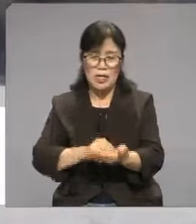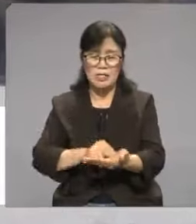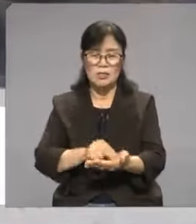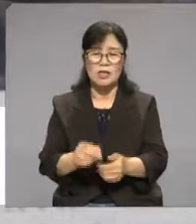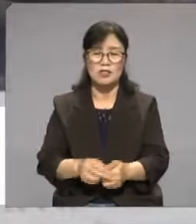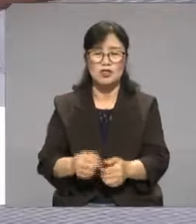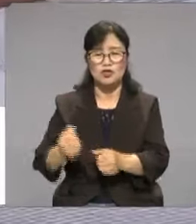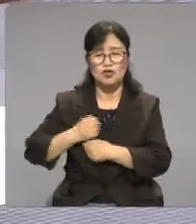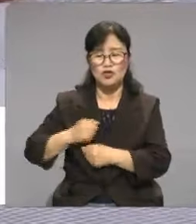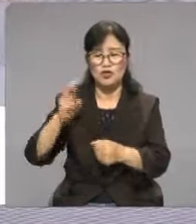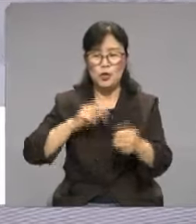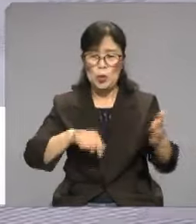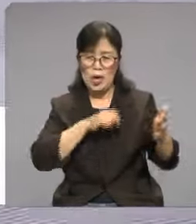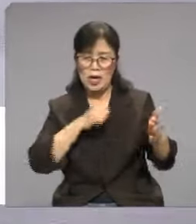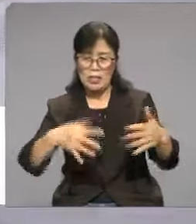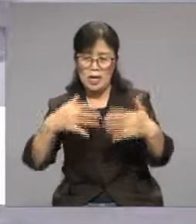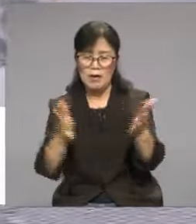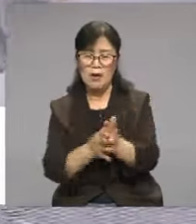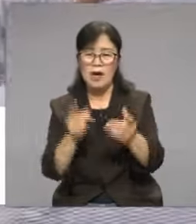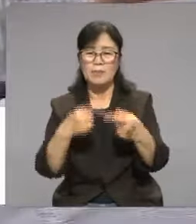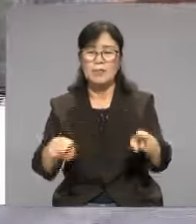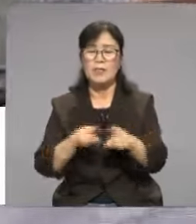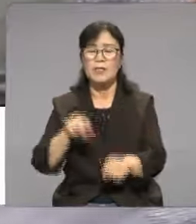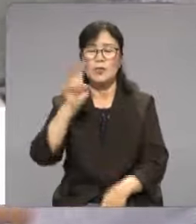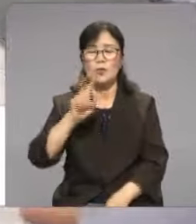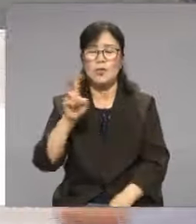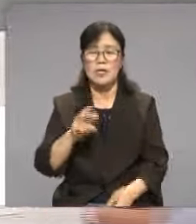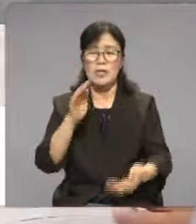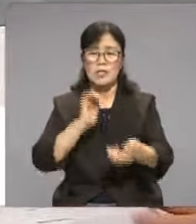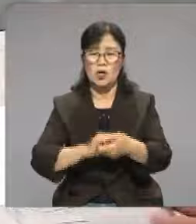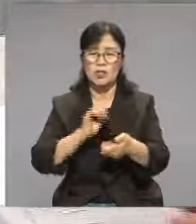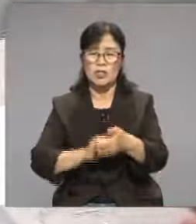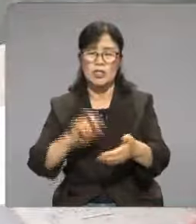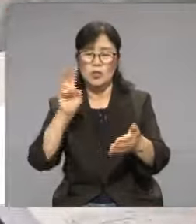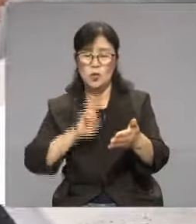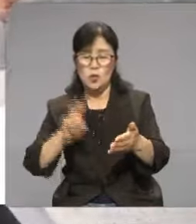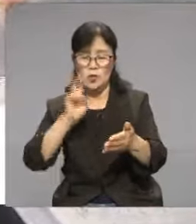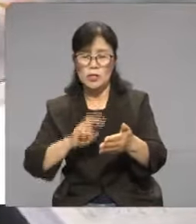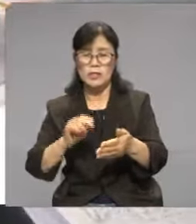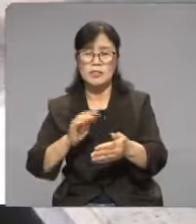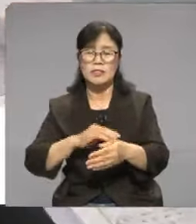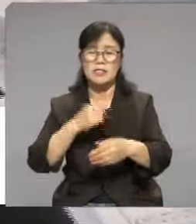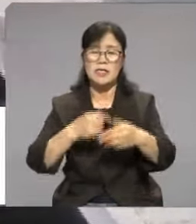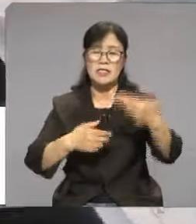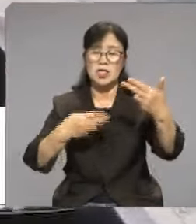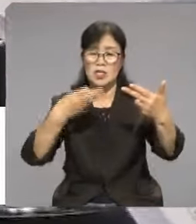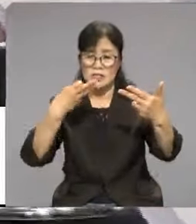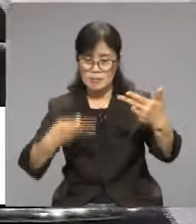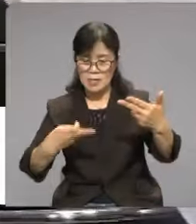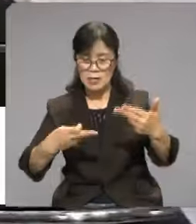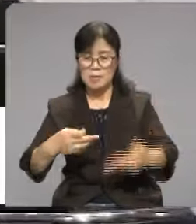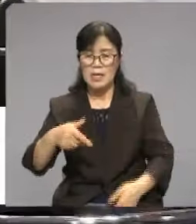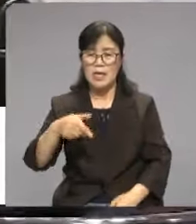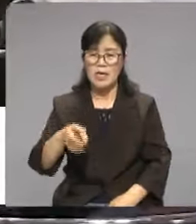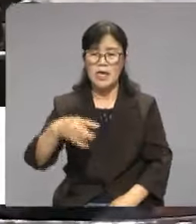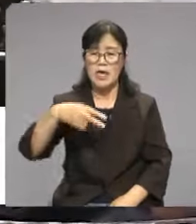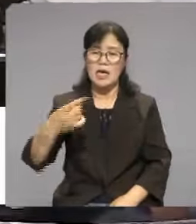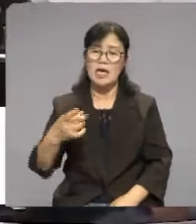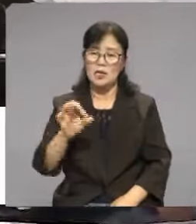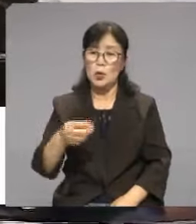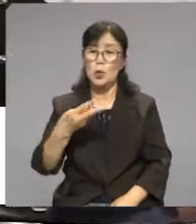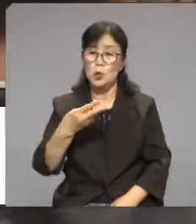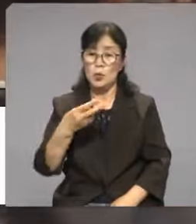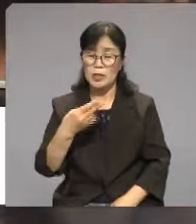국군 교향악단과 협연을 펼칩니다 정기 공연에 이어 다음 달 13일에는 계룡대 방문해 장병과 가족